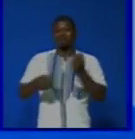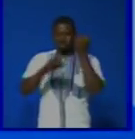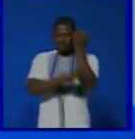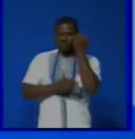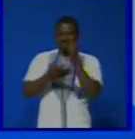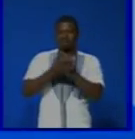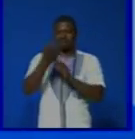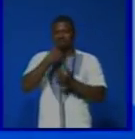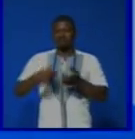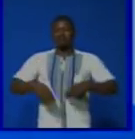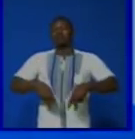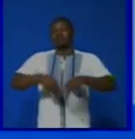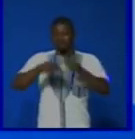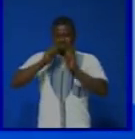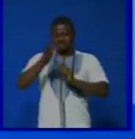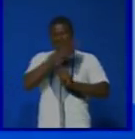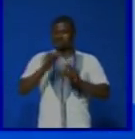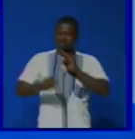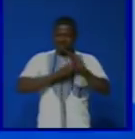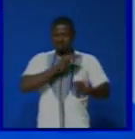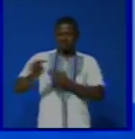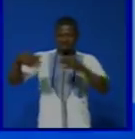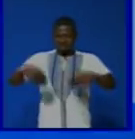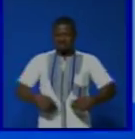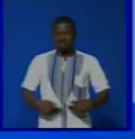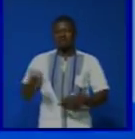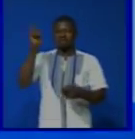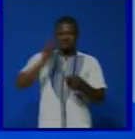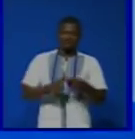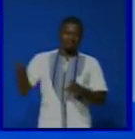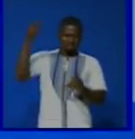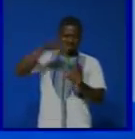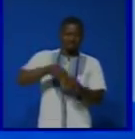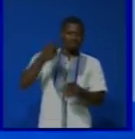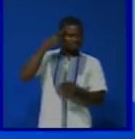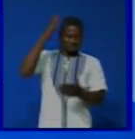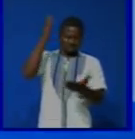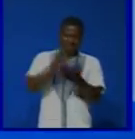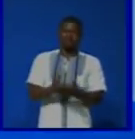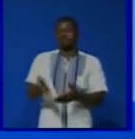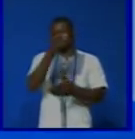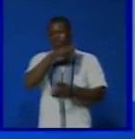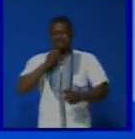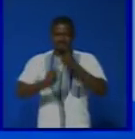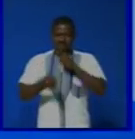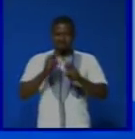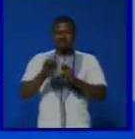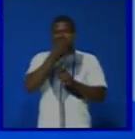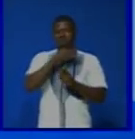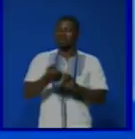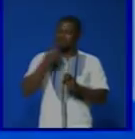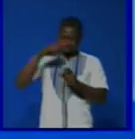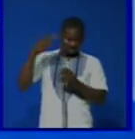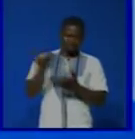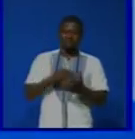mobiliser à Fadangourouma les jeunes sur leur participation à la lutte contre le fléau. L'objectif était de fédérer les énergies des acteurs étatiques,